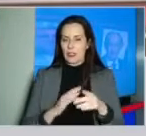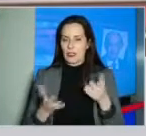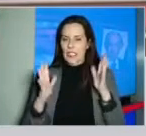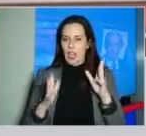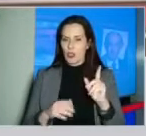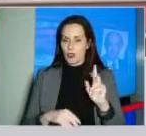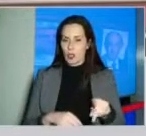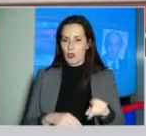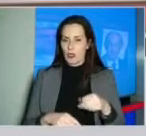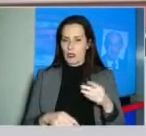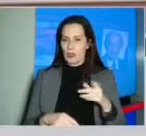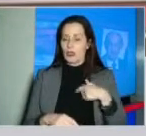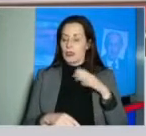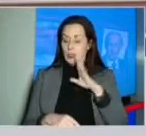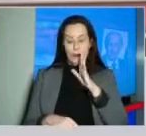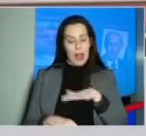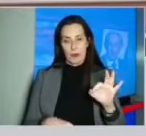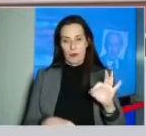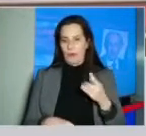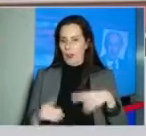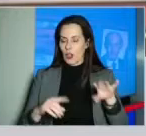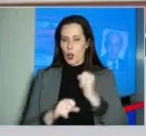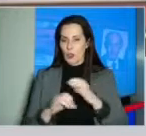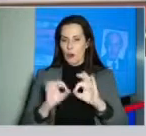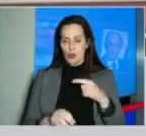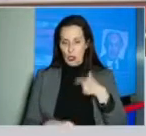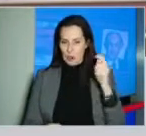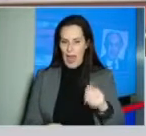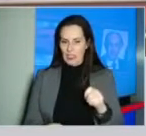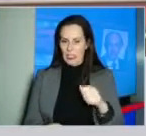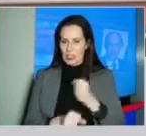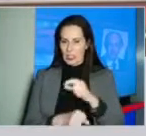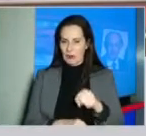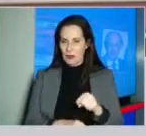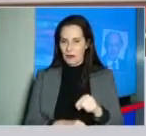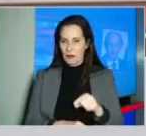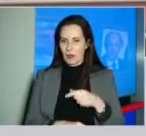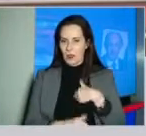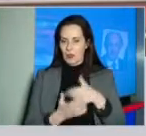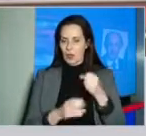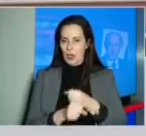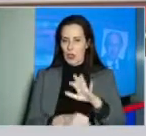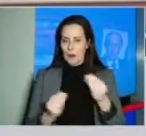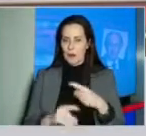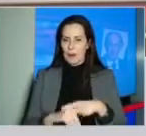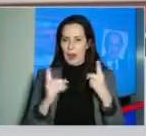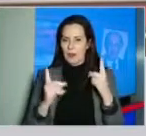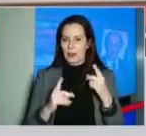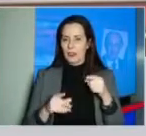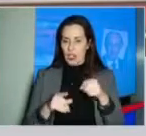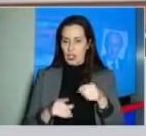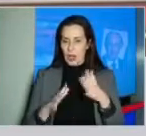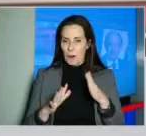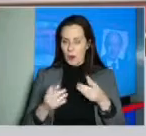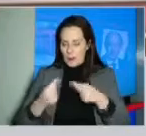שרובץ לפתחנו, זה רובץ לפתחם של ילדינו, ואף אחד לא עוסק בזה. Okay. כשאני הייתי בכנסת, עסקתי בזה. אני אמשוך לעסוק גם בדברים אחרים שהם